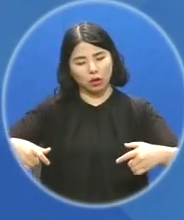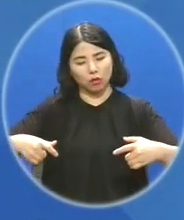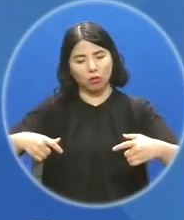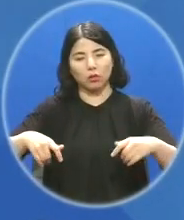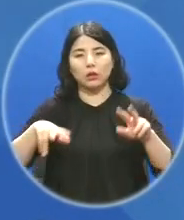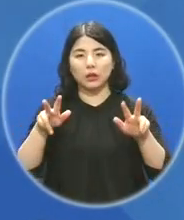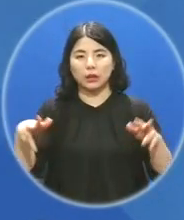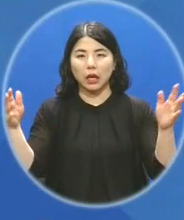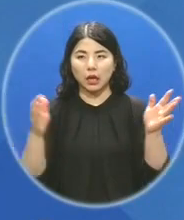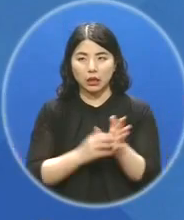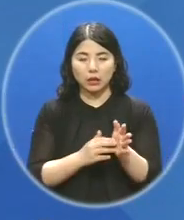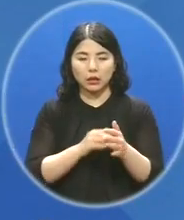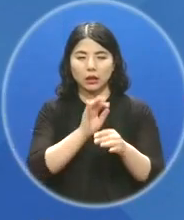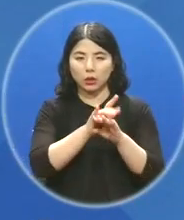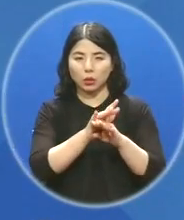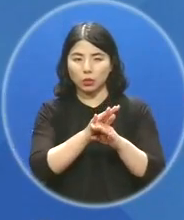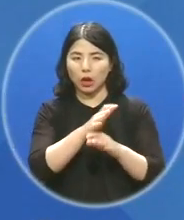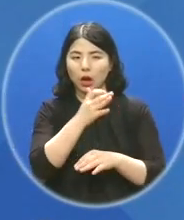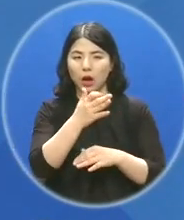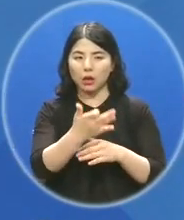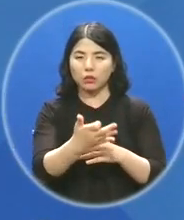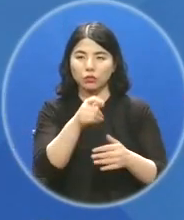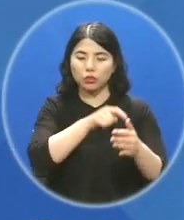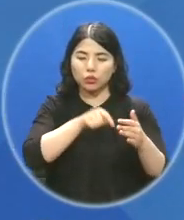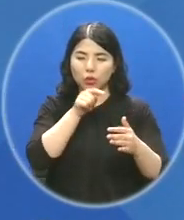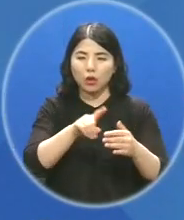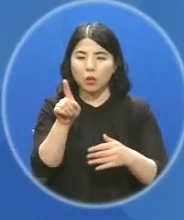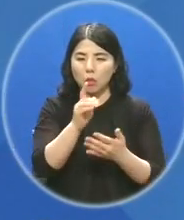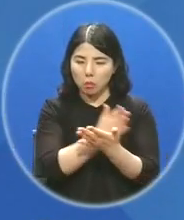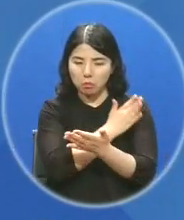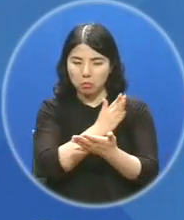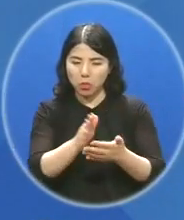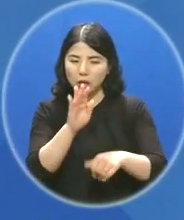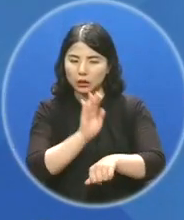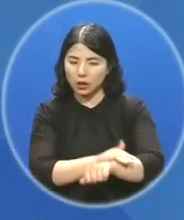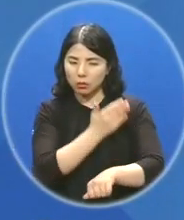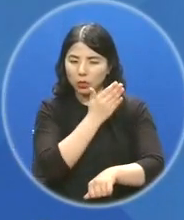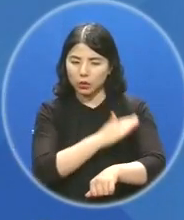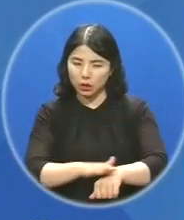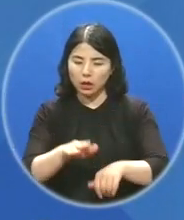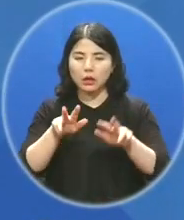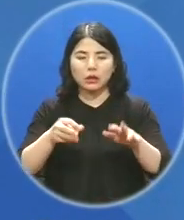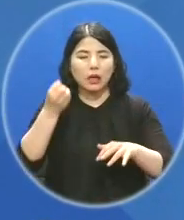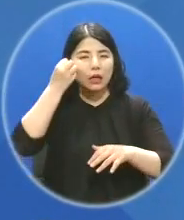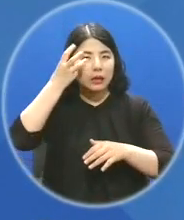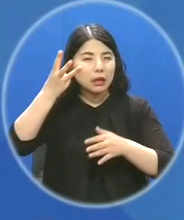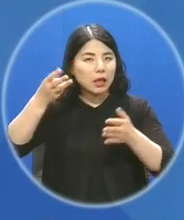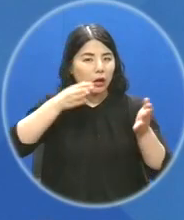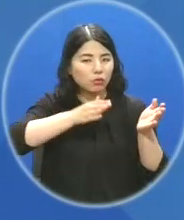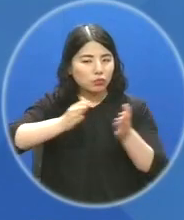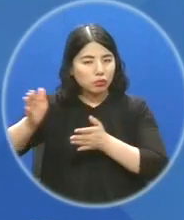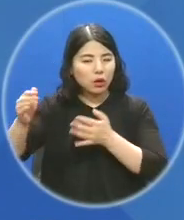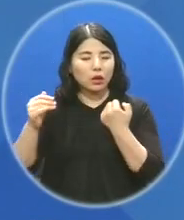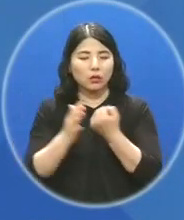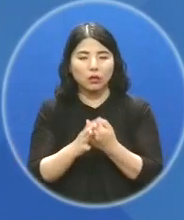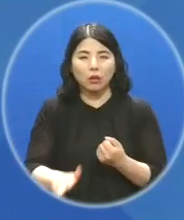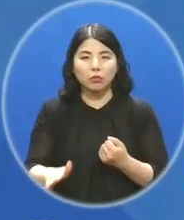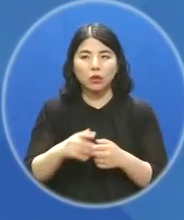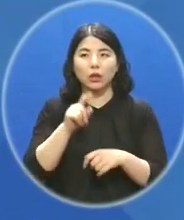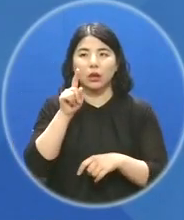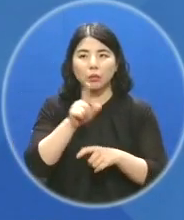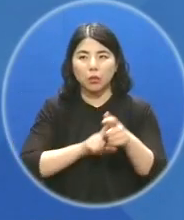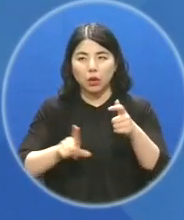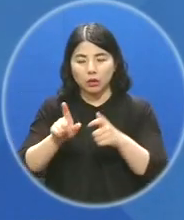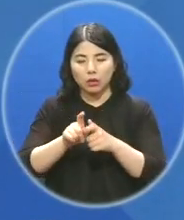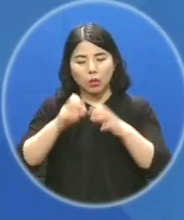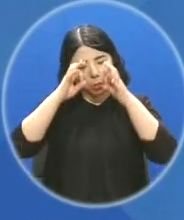우리가 그동안 코로나 이 국면 속에서 무엇을 잘했고 무엇을 잘못했는지를 이제 한 석 달 지났으니까 한번 좀